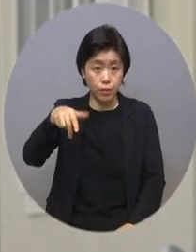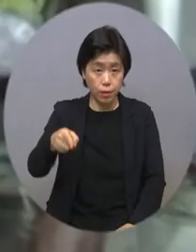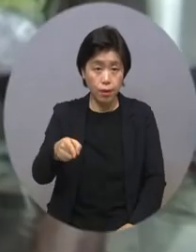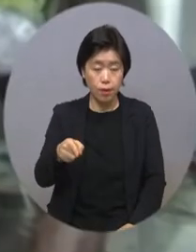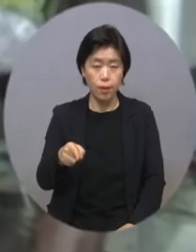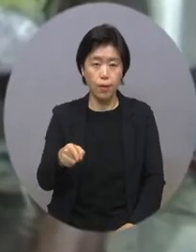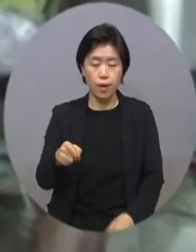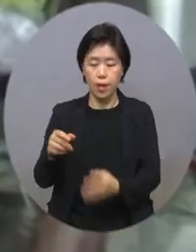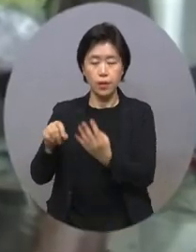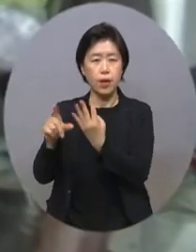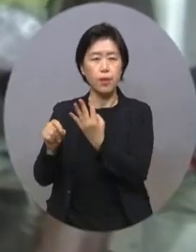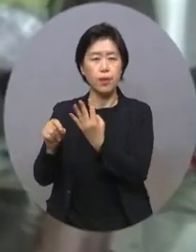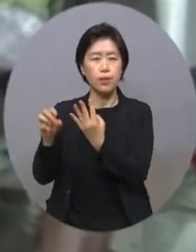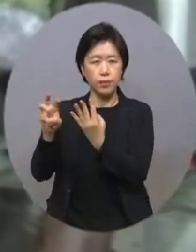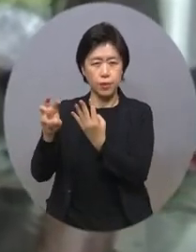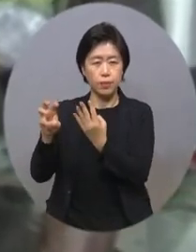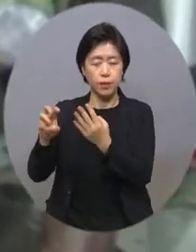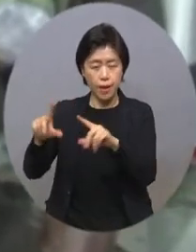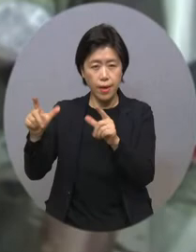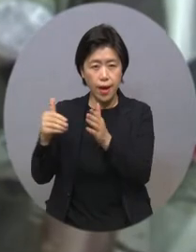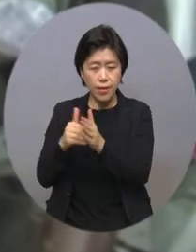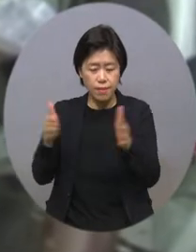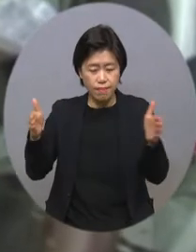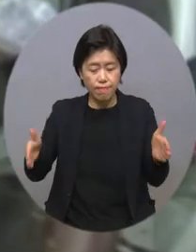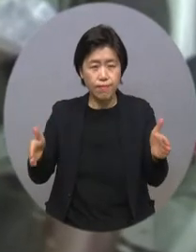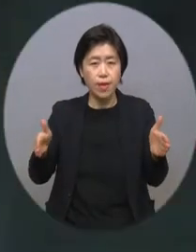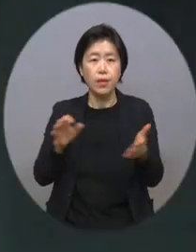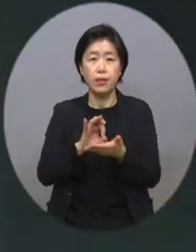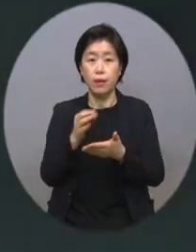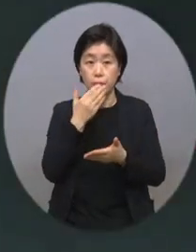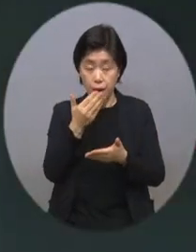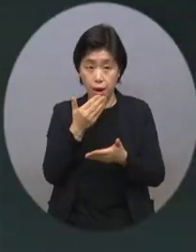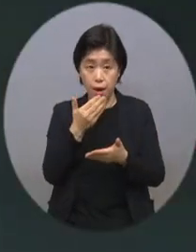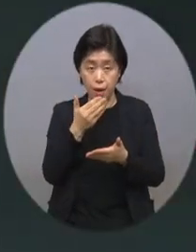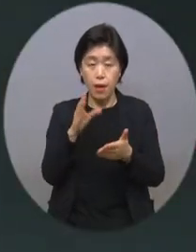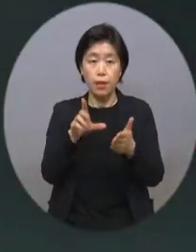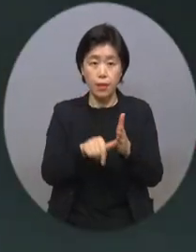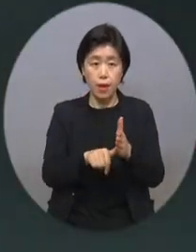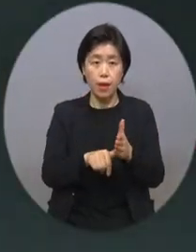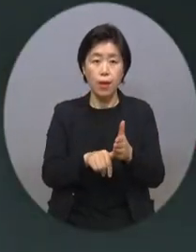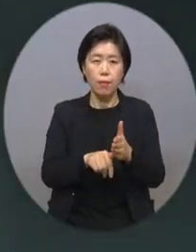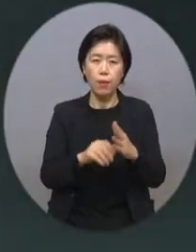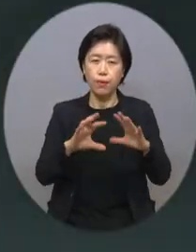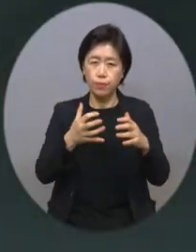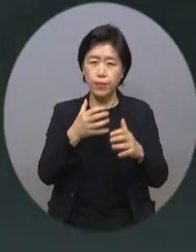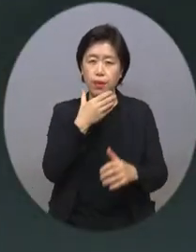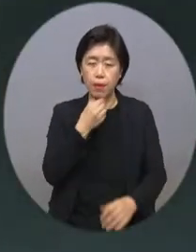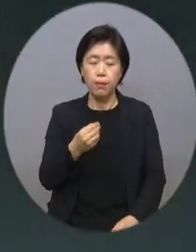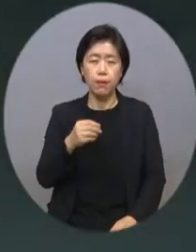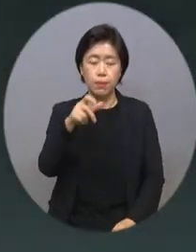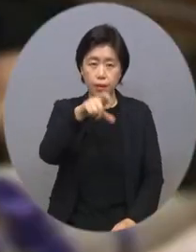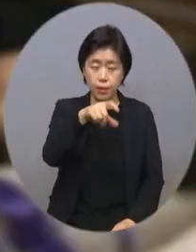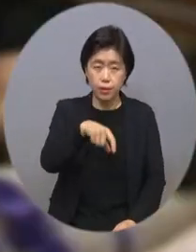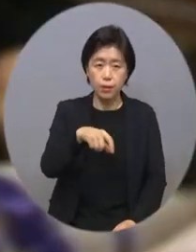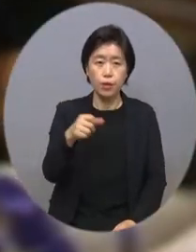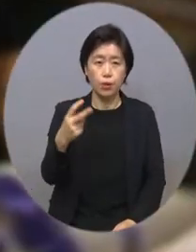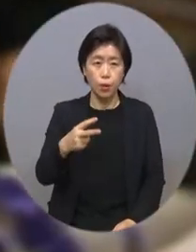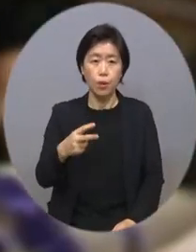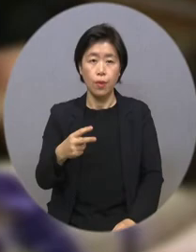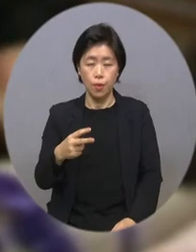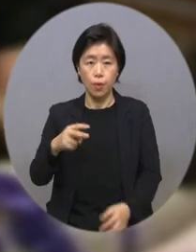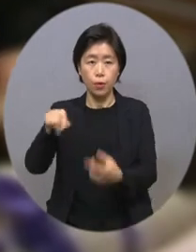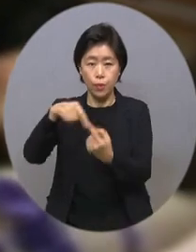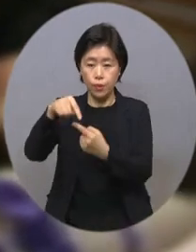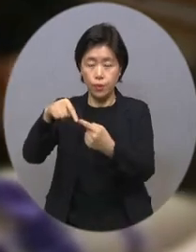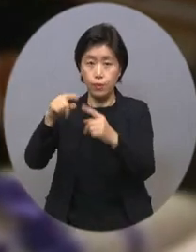30일까지 사용 가능하며 사용 기간 내 국민 행복하도록 결제하거나 사용기간 내 발행하는 요금